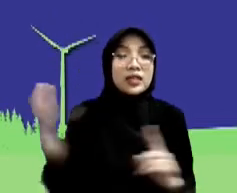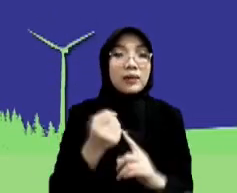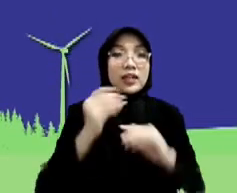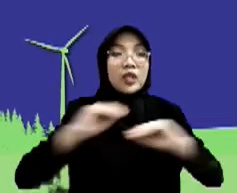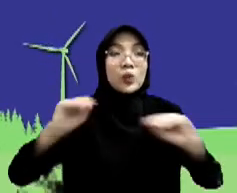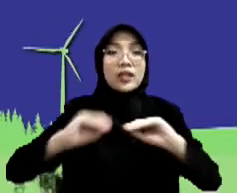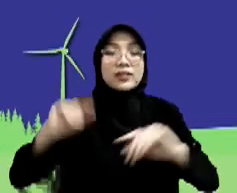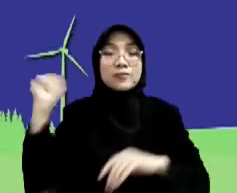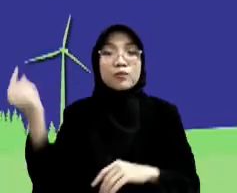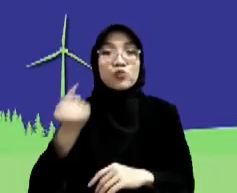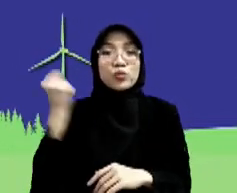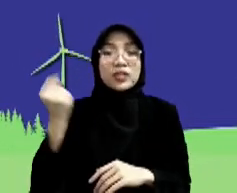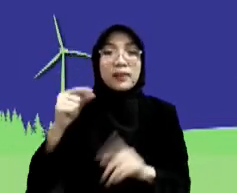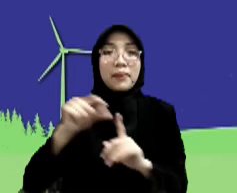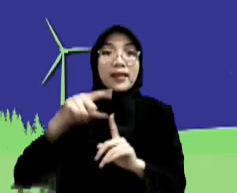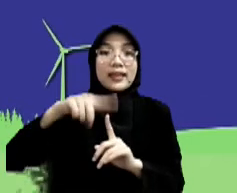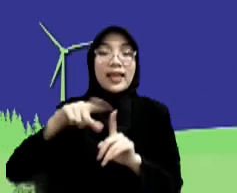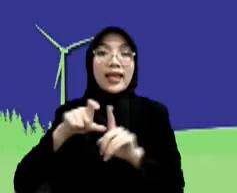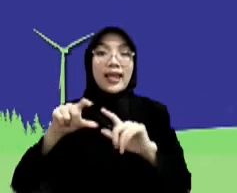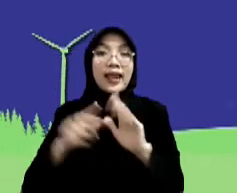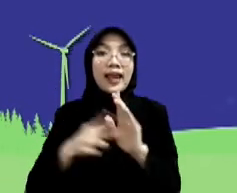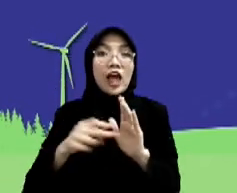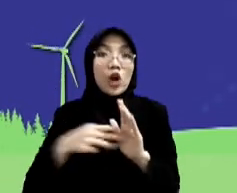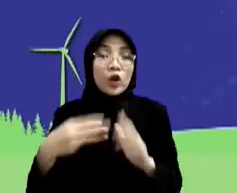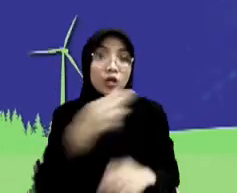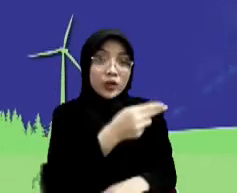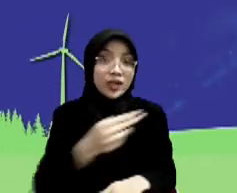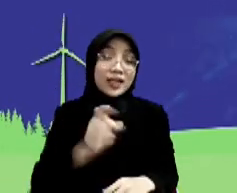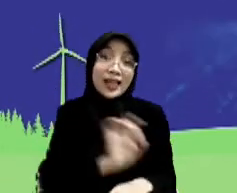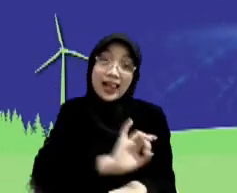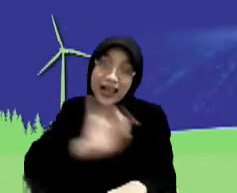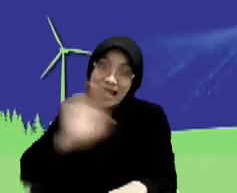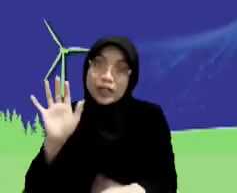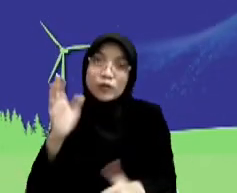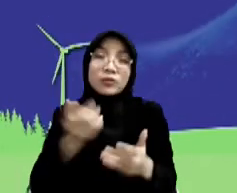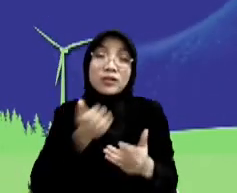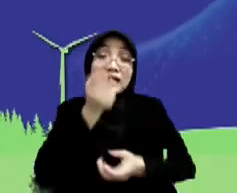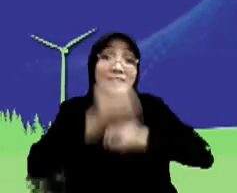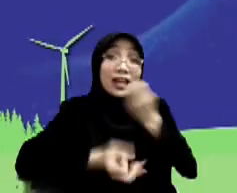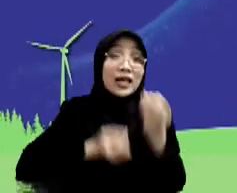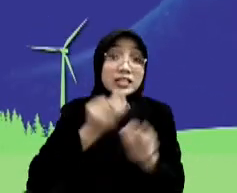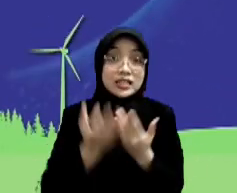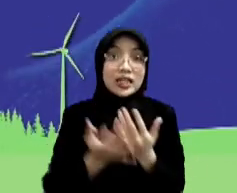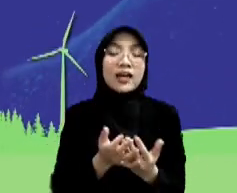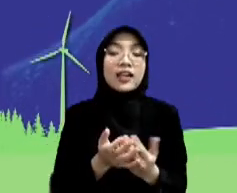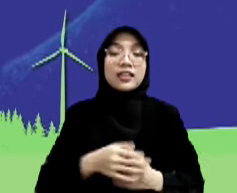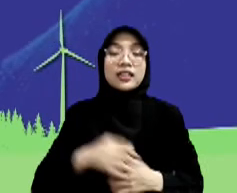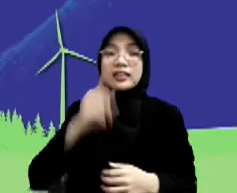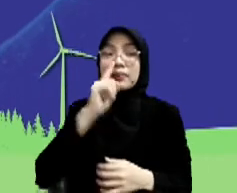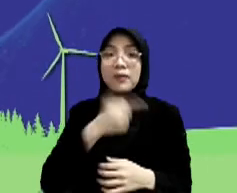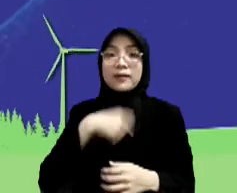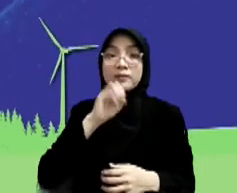oleh PT S non Indonesia merupa ee Selain itu mungkin boleh disampaikan Bu secara secara cepat Bu karena